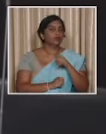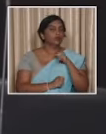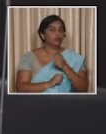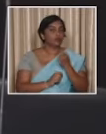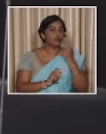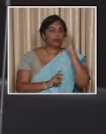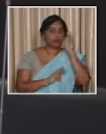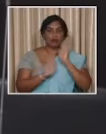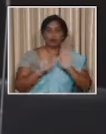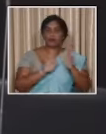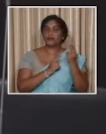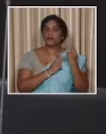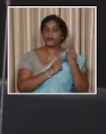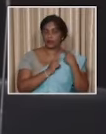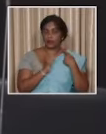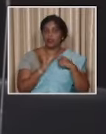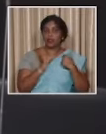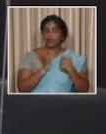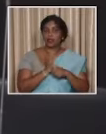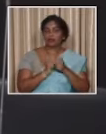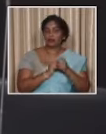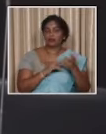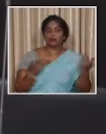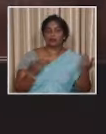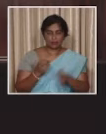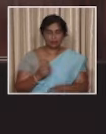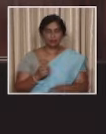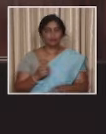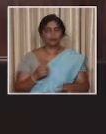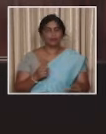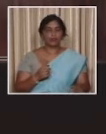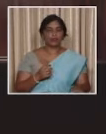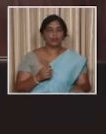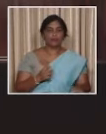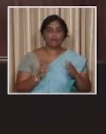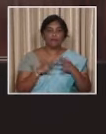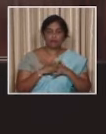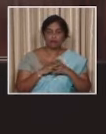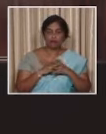මූල්‍ය කළමනාකරණ වගකීම් පනත ඉෂ්ට නොකිරීම පිළිබඳ. බොහොම ස්තුතියි වාසුදේව නානායක්කාර මහත්මයාගේ ප්‍රශ්නය.